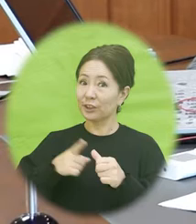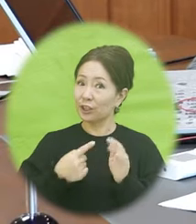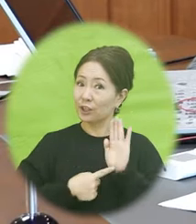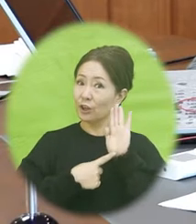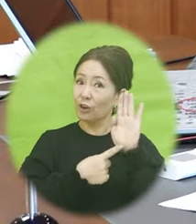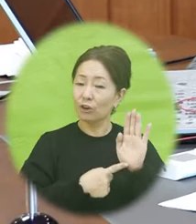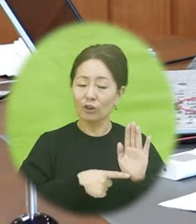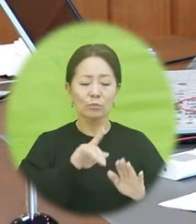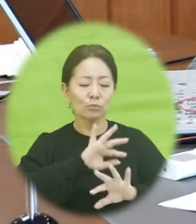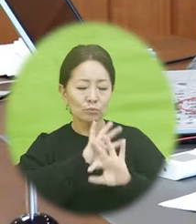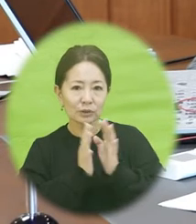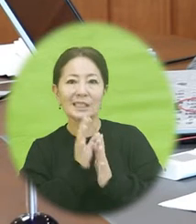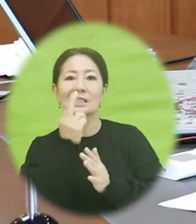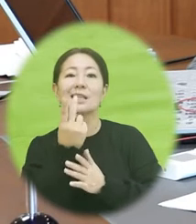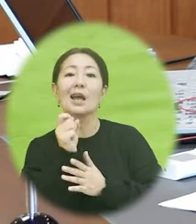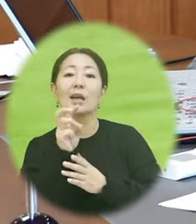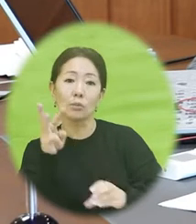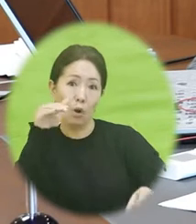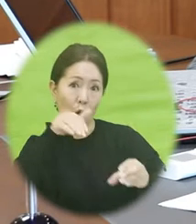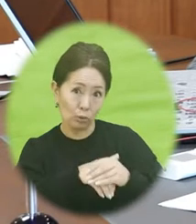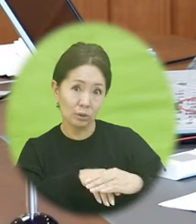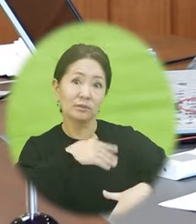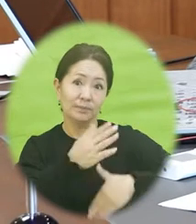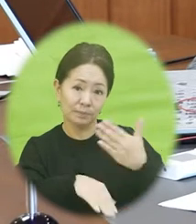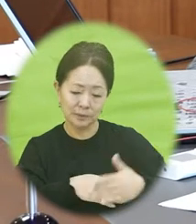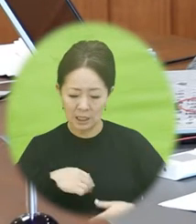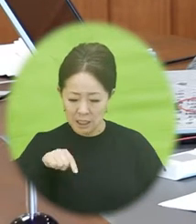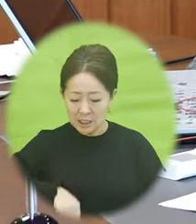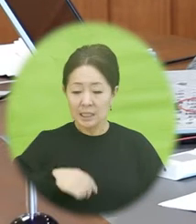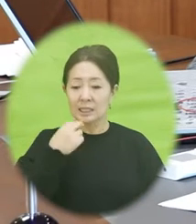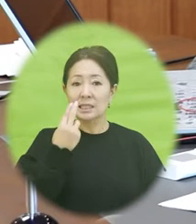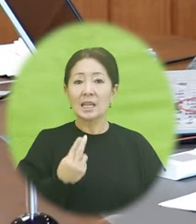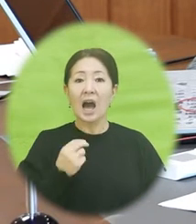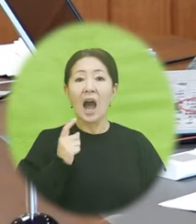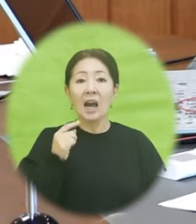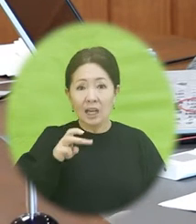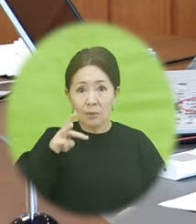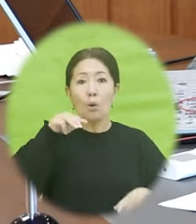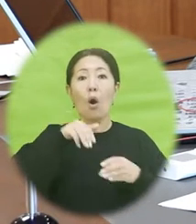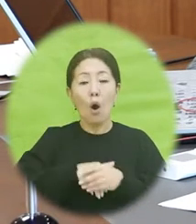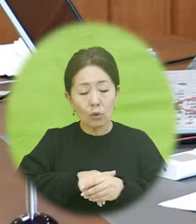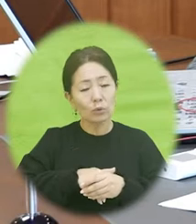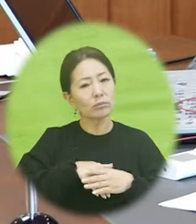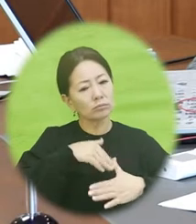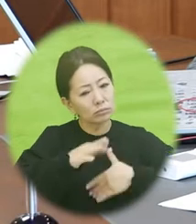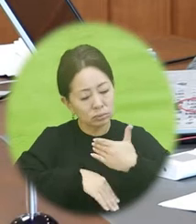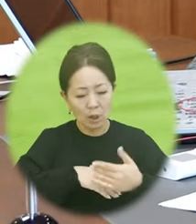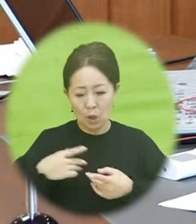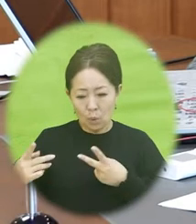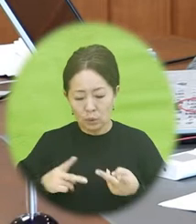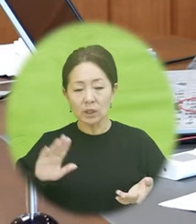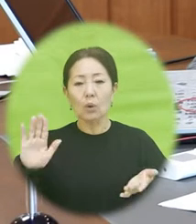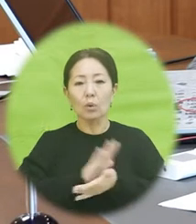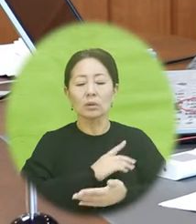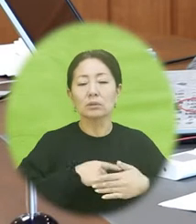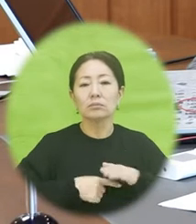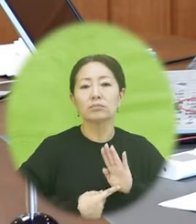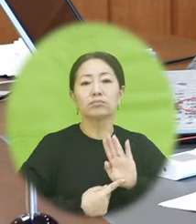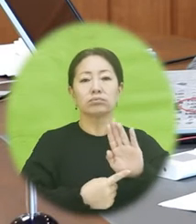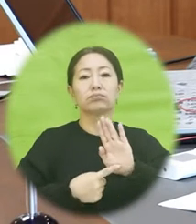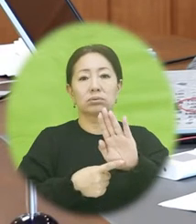олох энэ үйлчлэгээ цахим хэлбэрт шилжлээ. За, цахим хэлбэрт бид нар шилжүүлснээр үйлчлэгийг түргэн шуурхай,